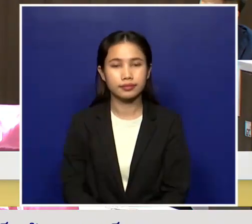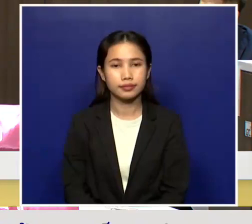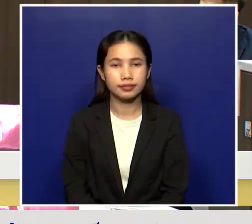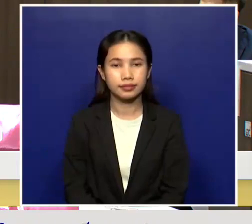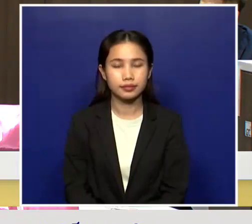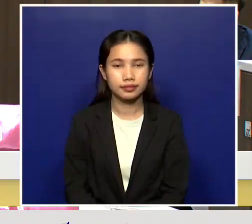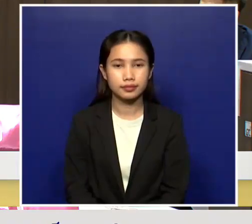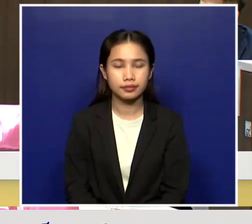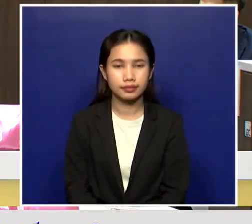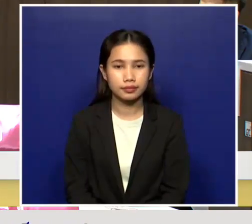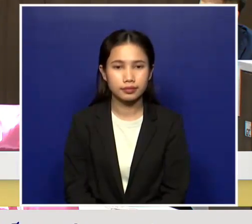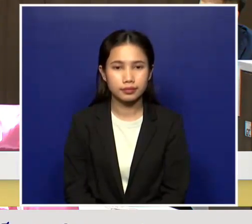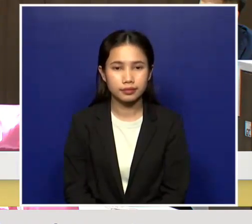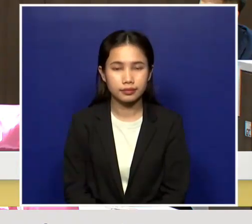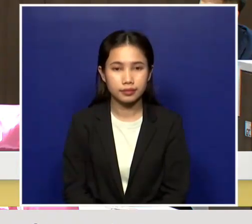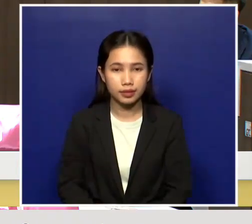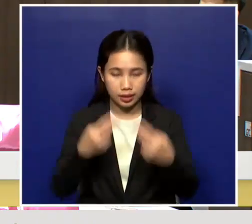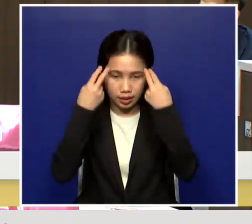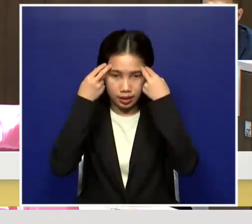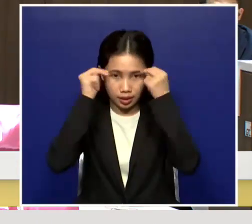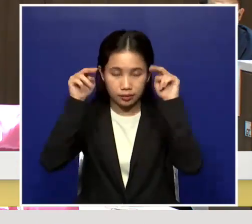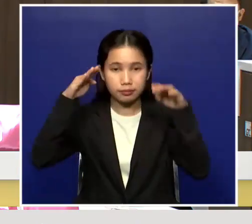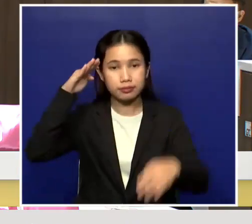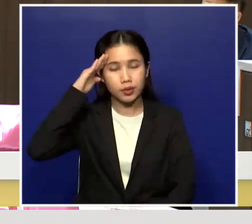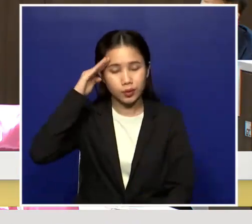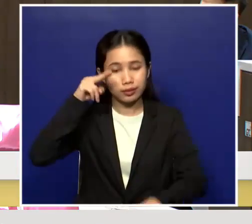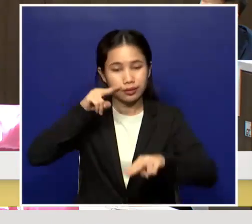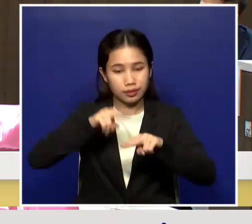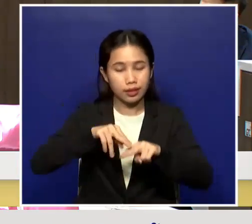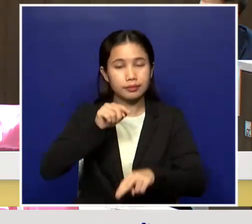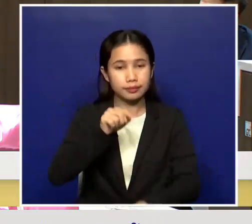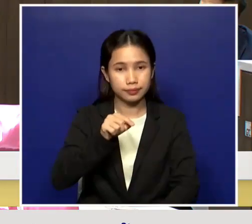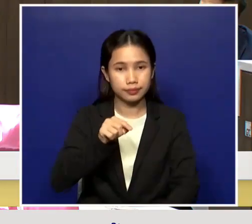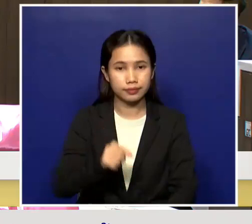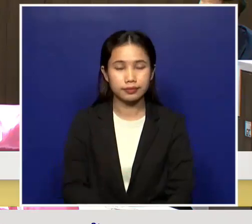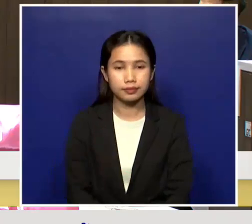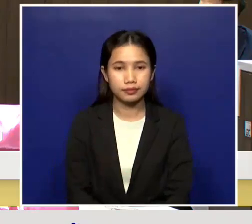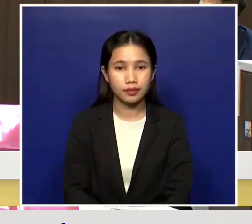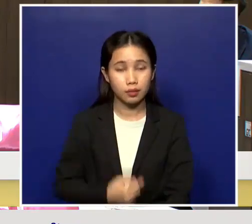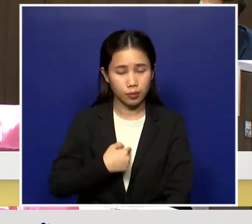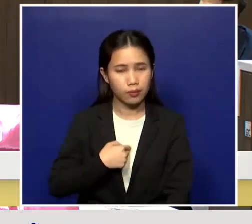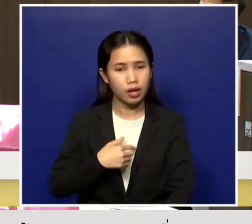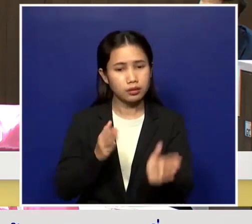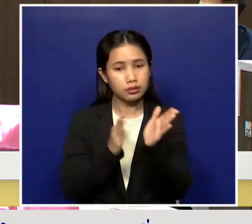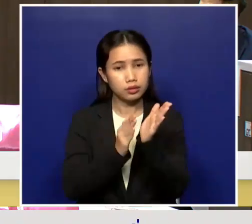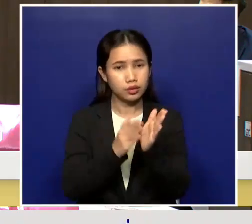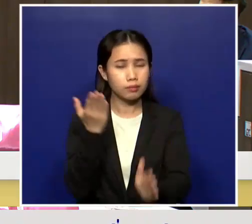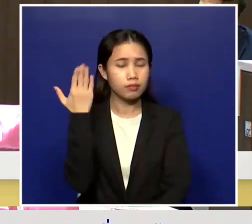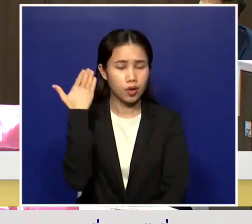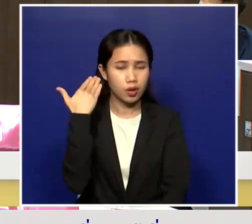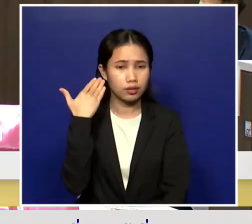และคุณประยุทธ์มานั่งอยู่ตรงนี้ผมต้องชื่นชมนะฮะสมัยท่านป๋าเปร